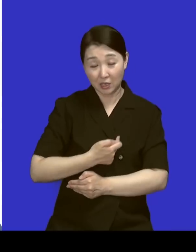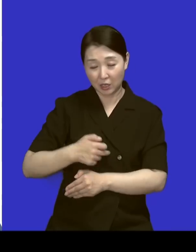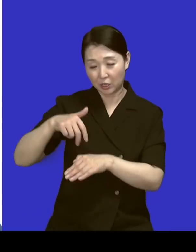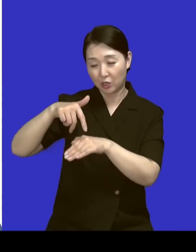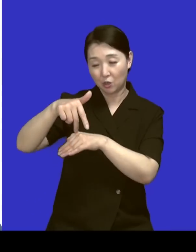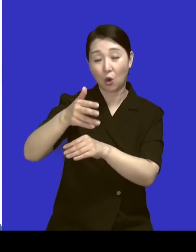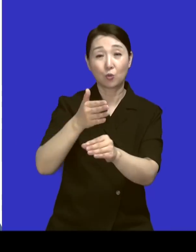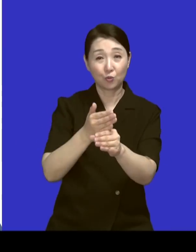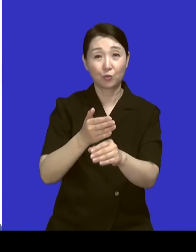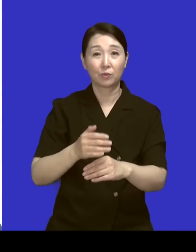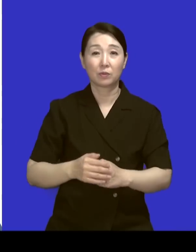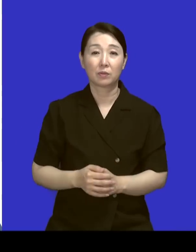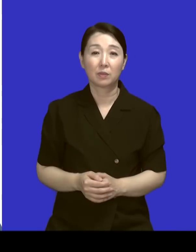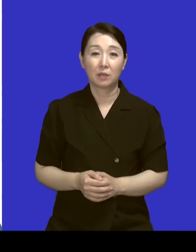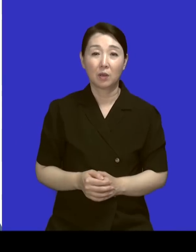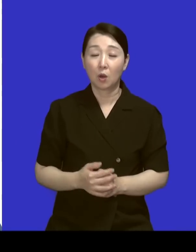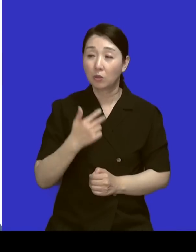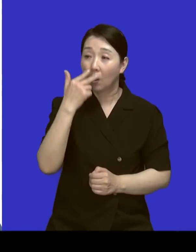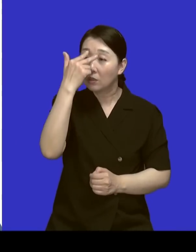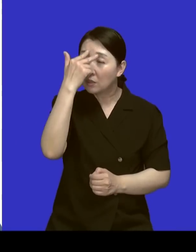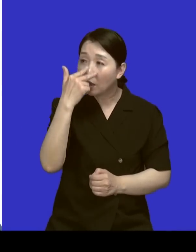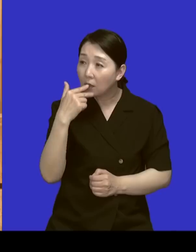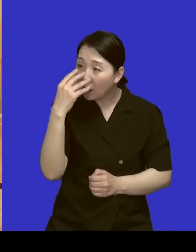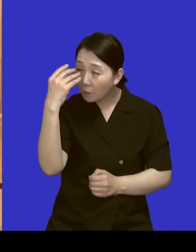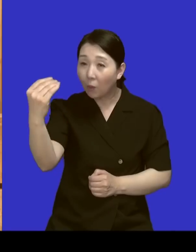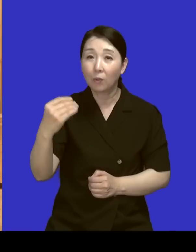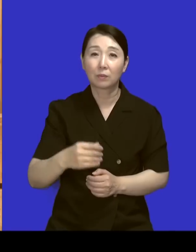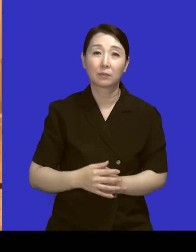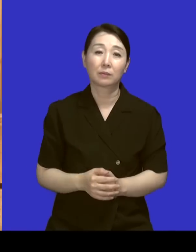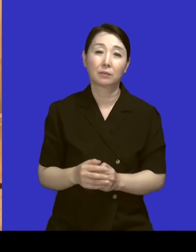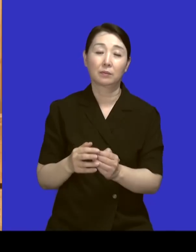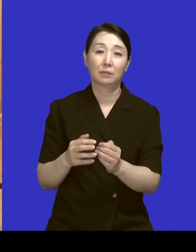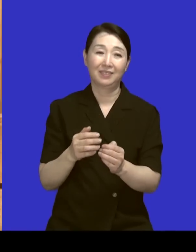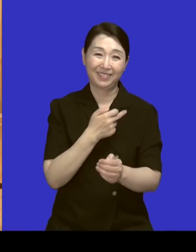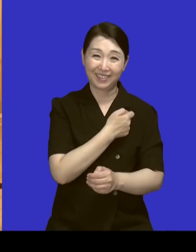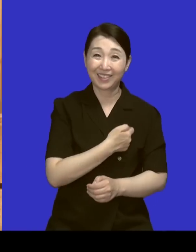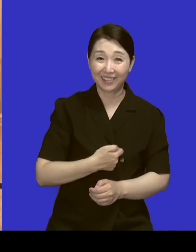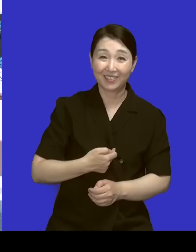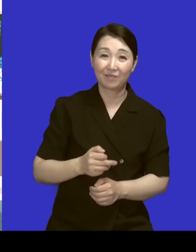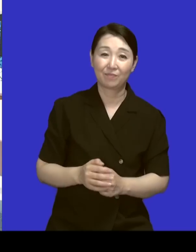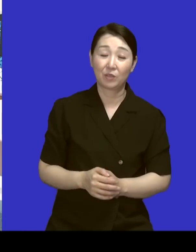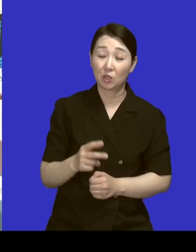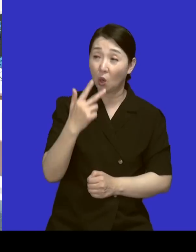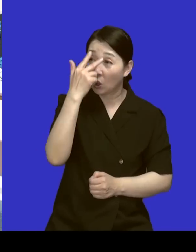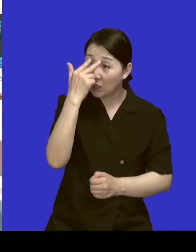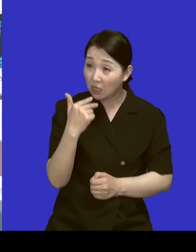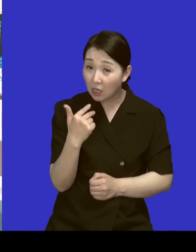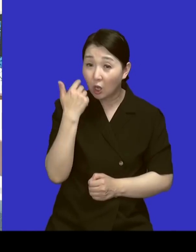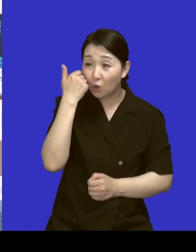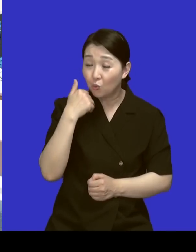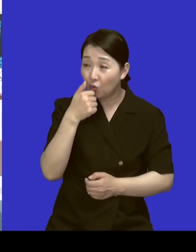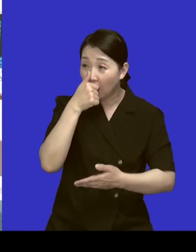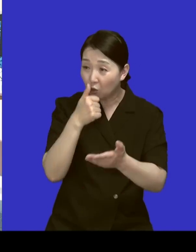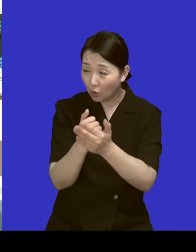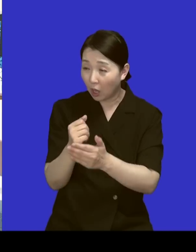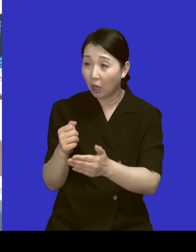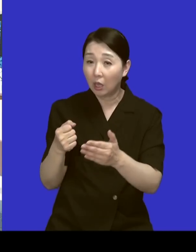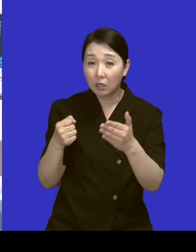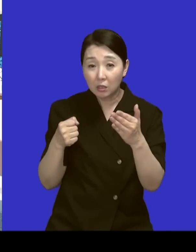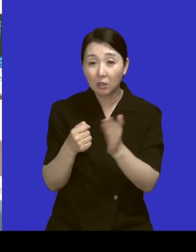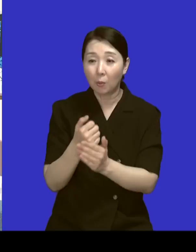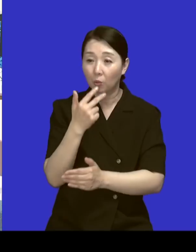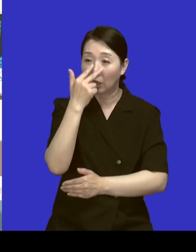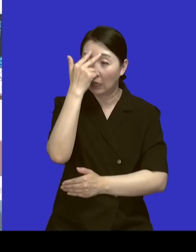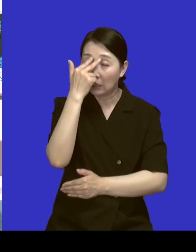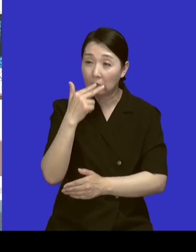걷고 있는데 한 시각장애인이 보이는 거예요. 네. 제자들이 저 시각장애인은 누구의 죄 때문으로 네. 장애를